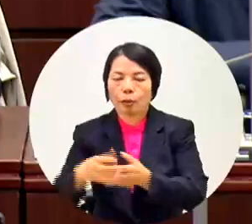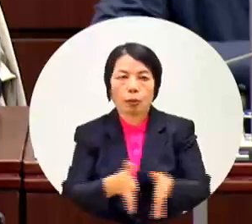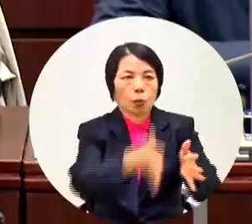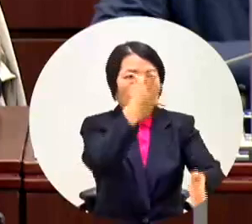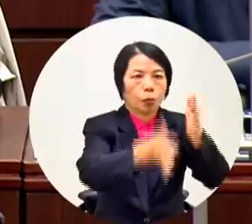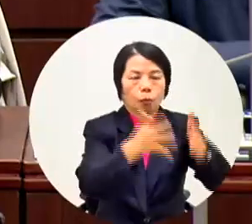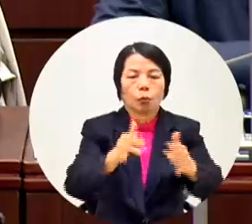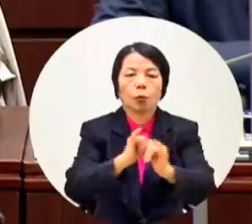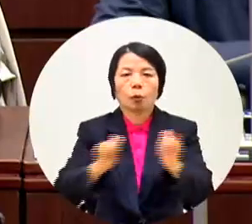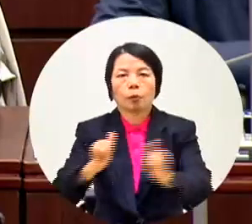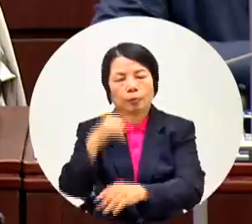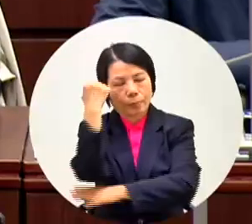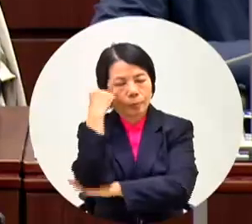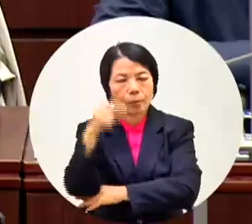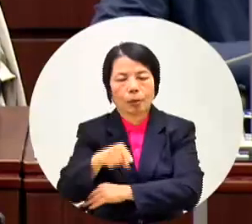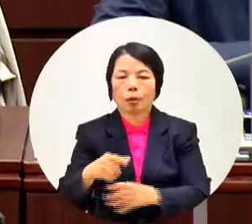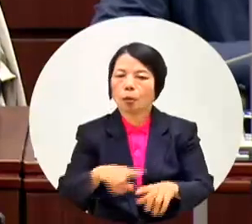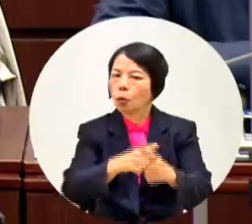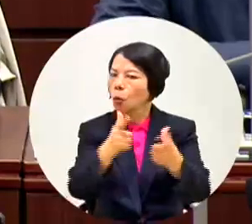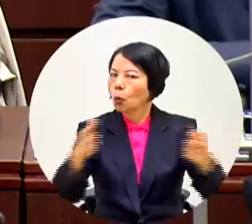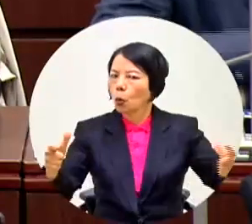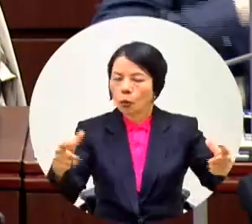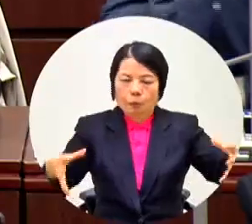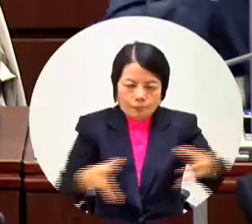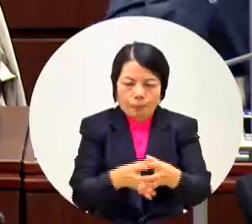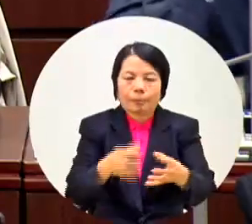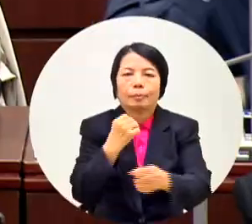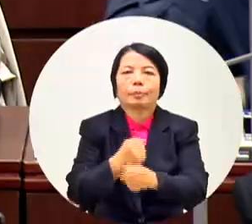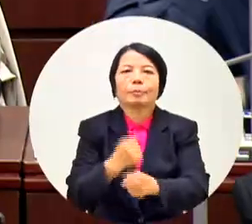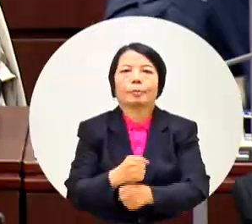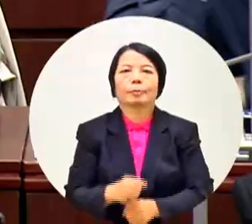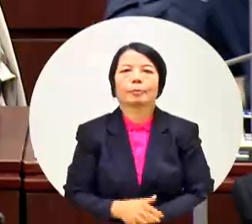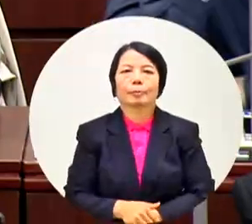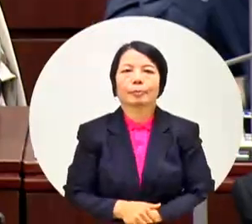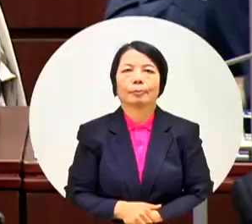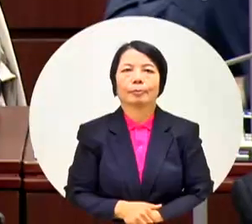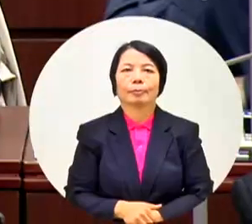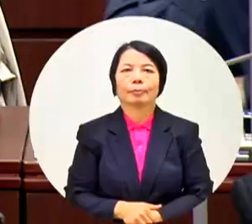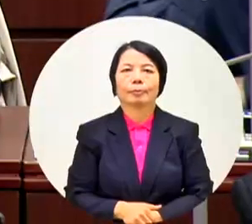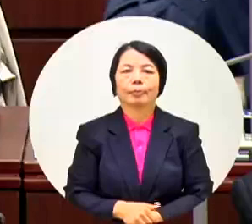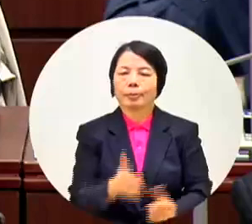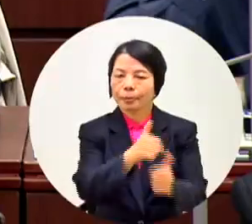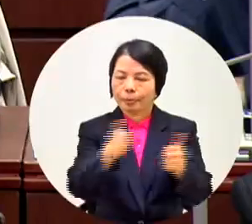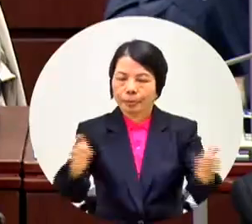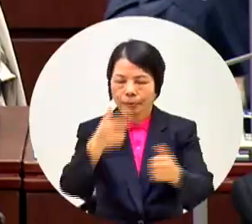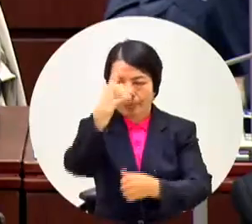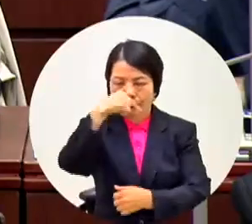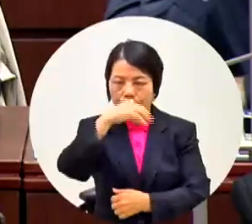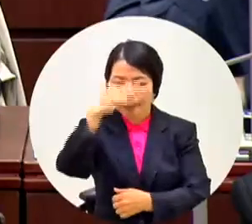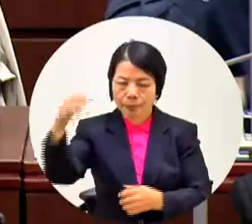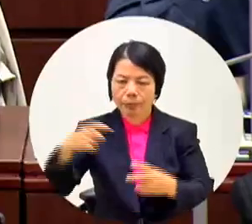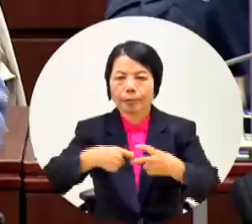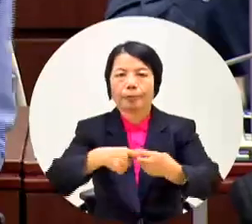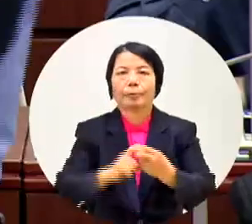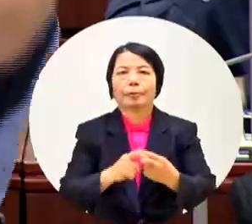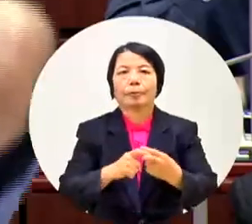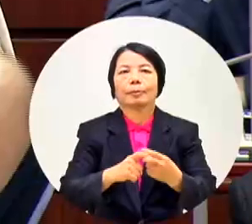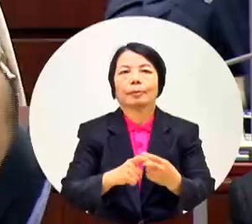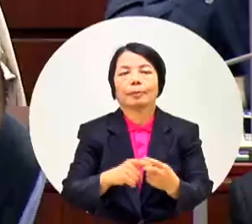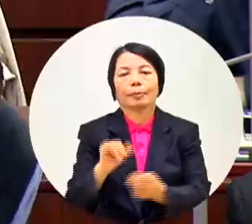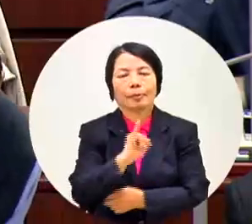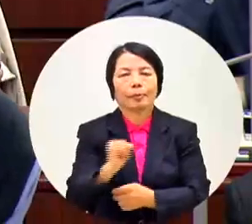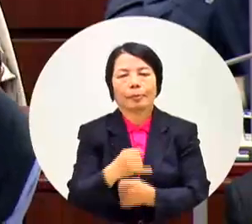的，我们一定要把爱情产业链把它冲起来。谢谢我们凤山李雅静议员的鼓励，我们一定会做。谢谢。